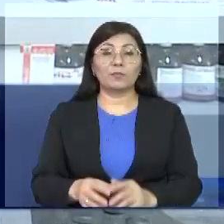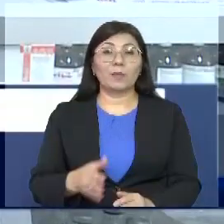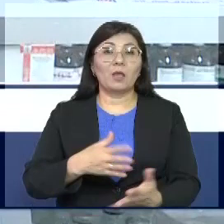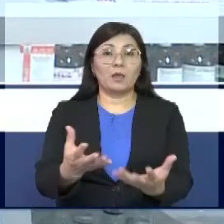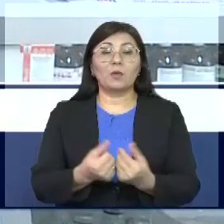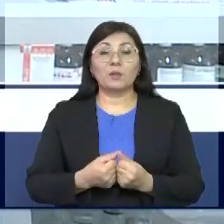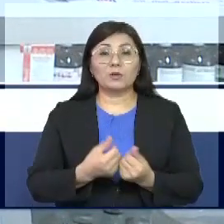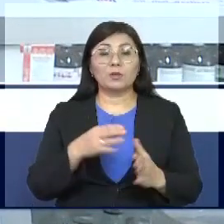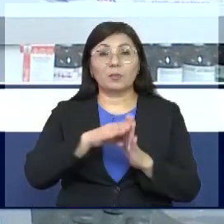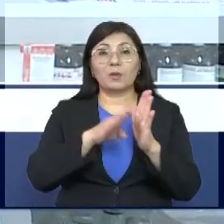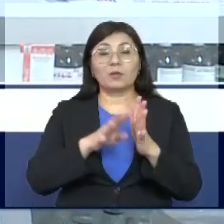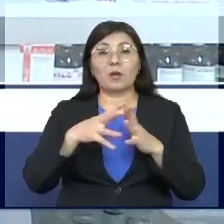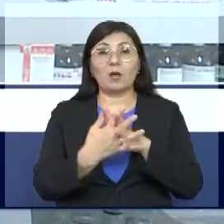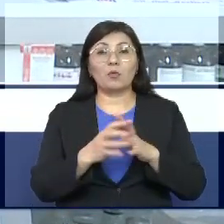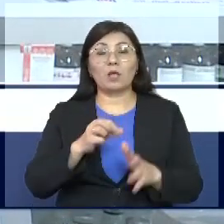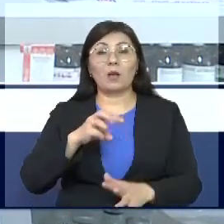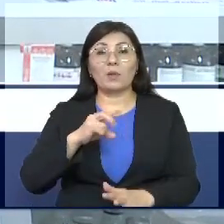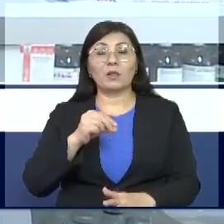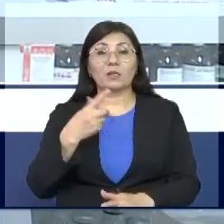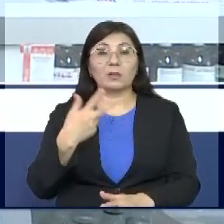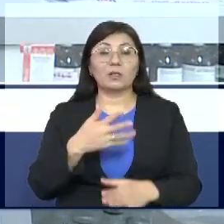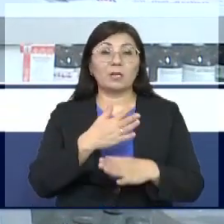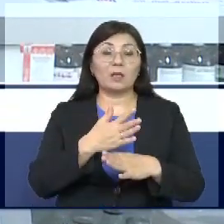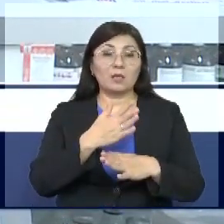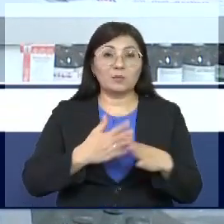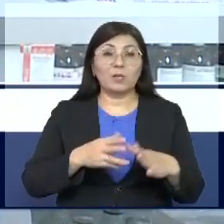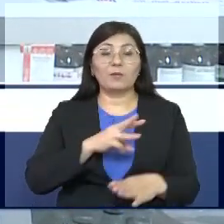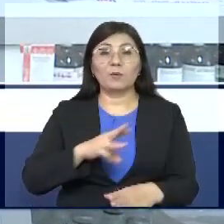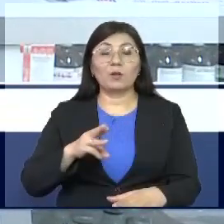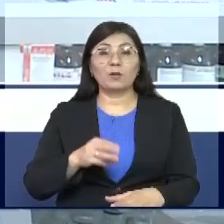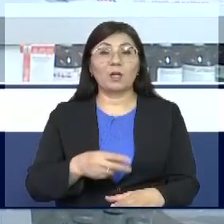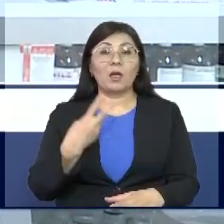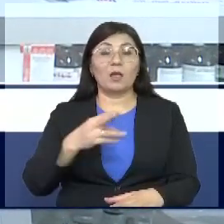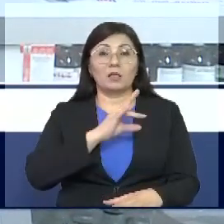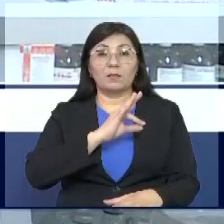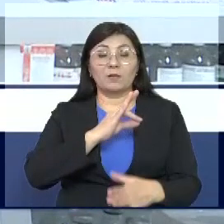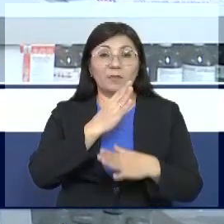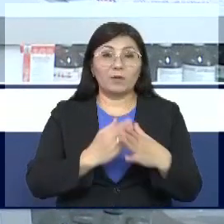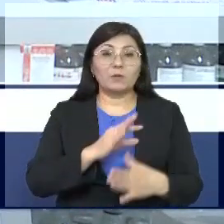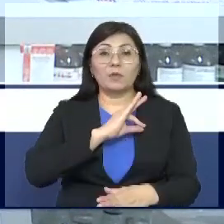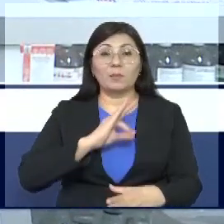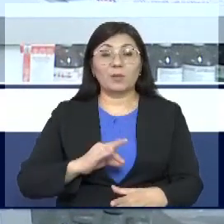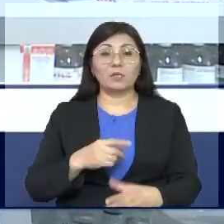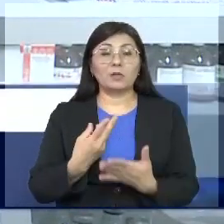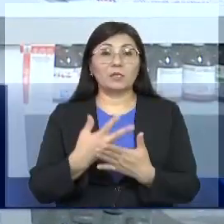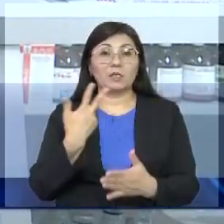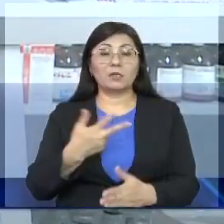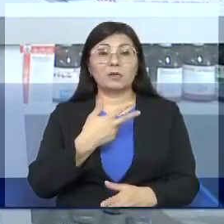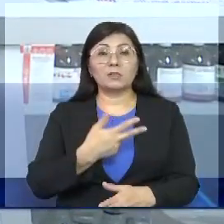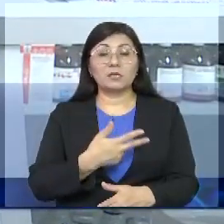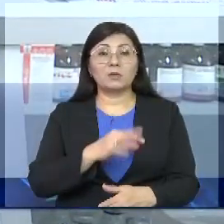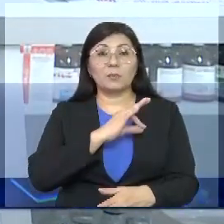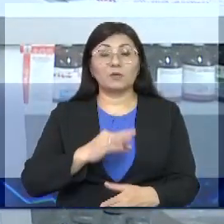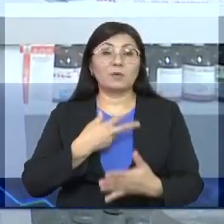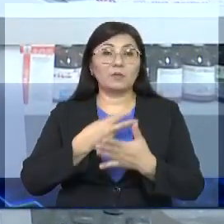Я получила по программе «Аула Манате» 3,5 миллиона тенге под 2,5% годовых. Примерно 30% кредита ушло